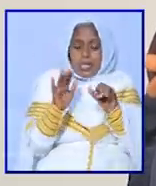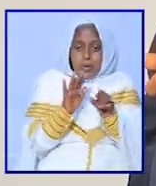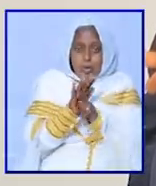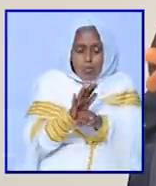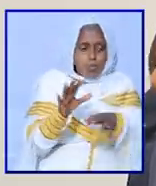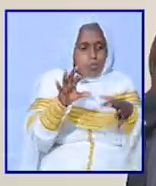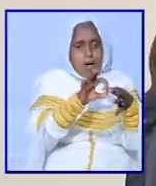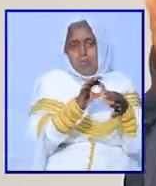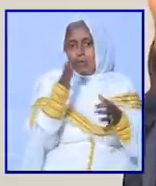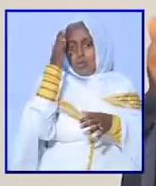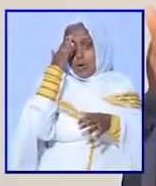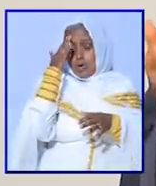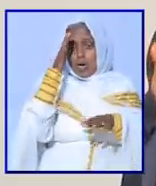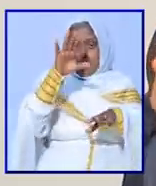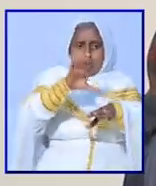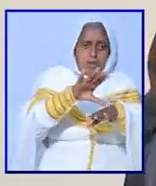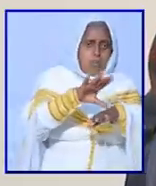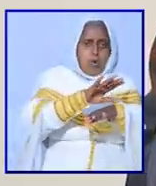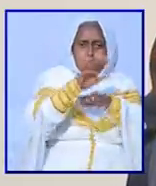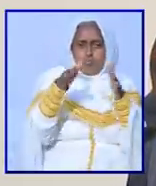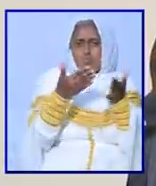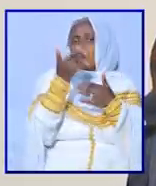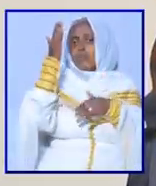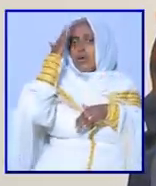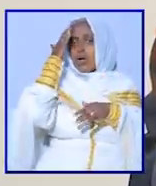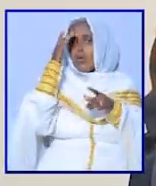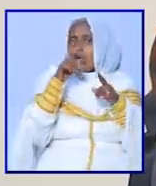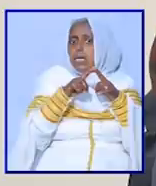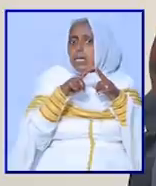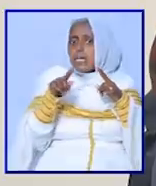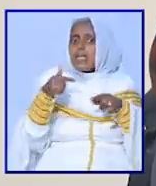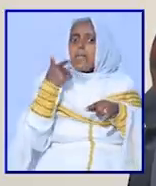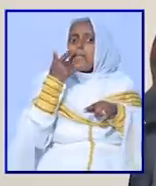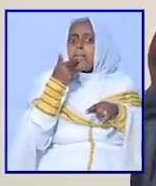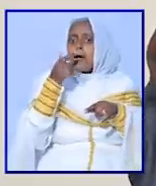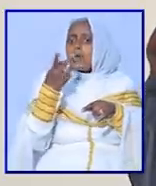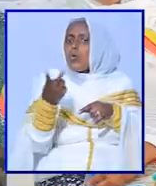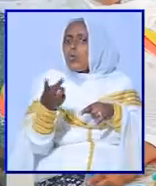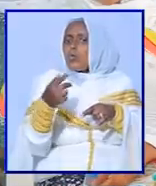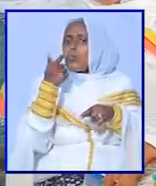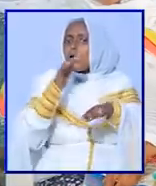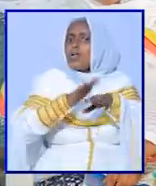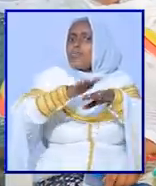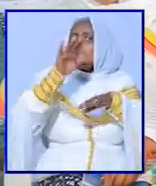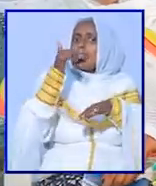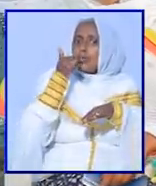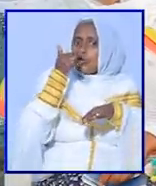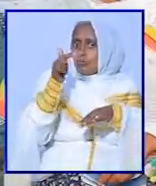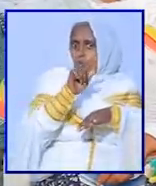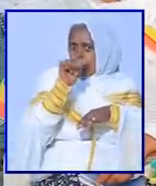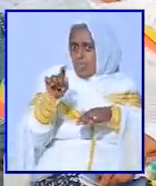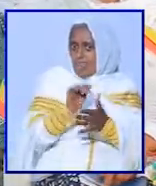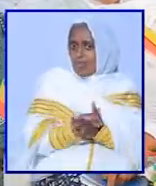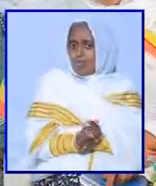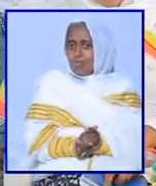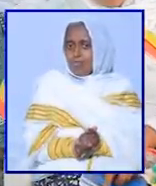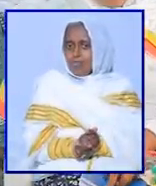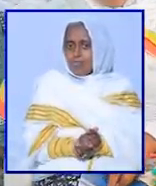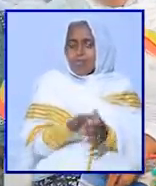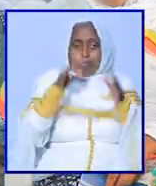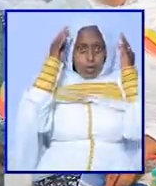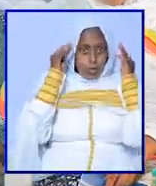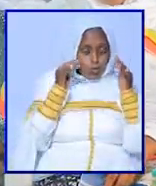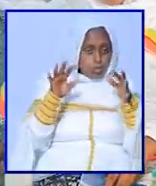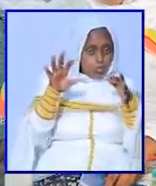በቅተዋል። እንደ በቁ ማህበሩ ያውቃል፣ ገዳማውያኑ ያውቃሉ። ግን ማን ይሆን የሚበልጠው ይላሉ